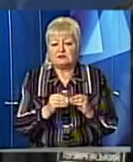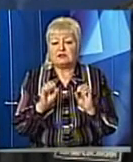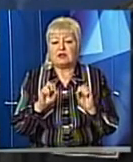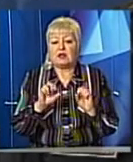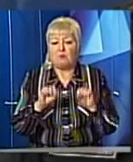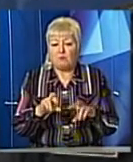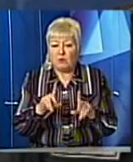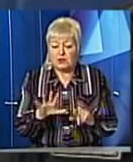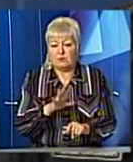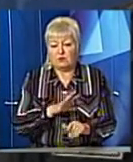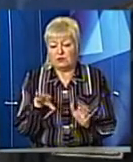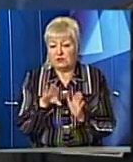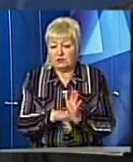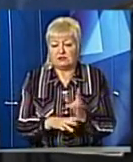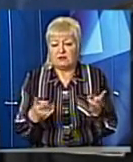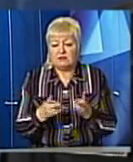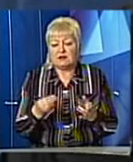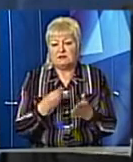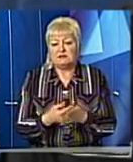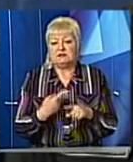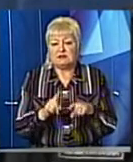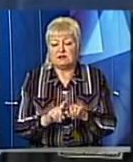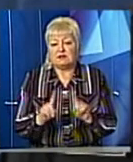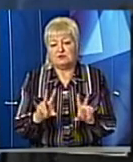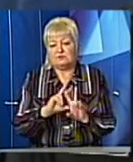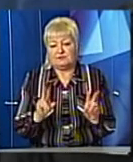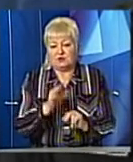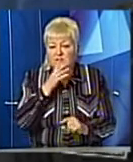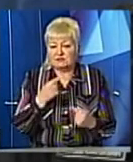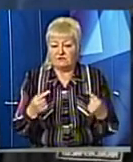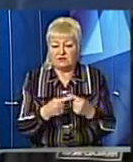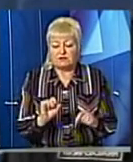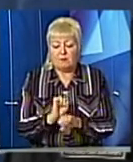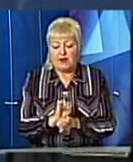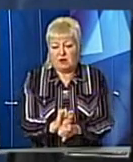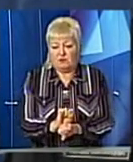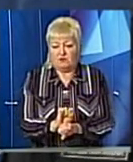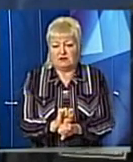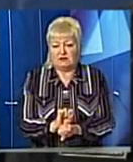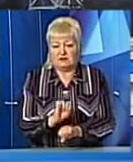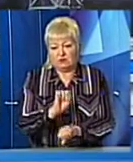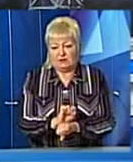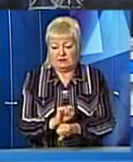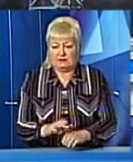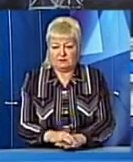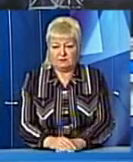гіршими. Тому варто цінити те, що вдалося вчасно пригальмувати, вчасно якось зупинити.